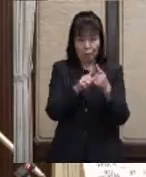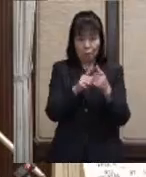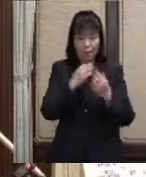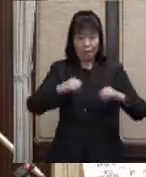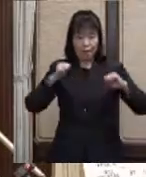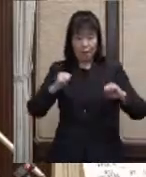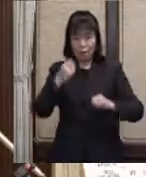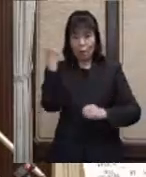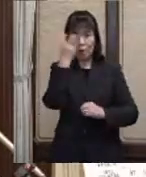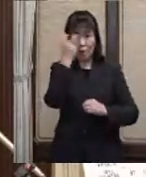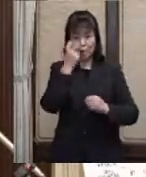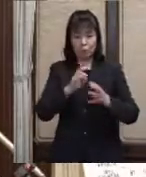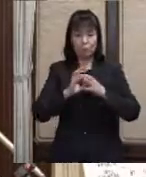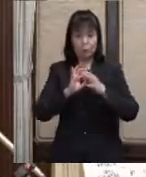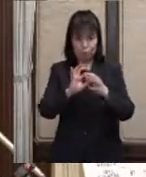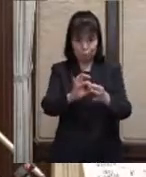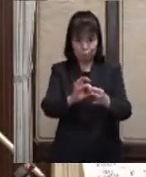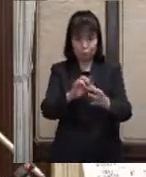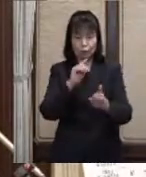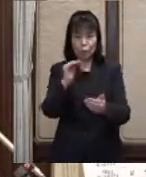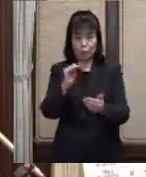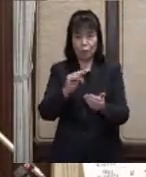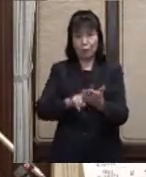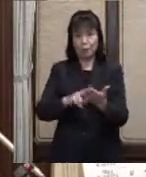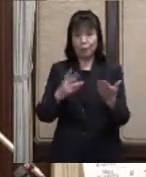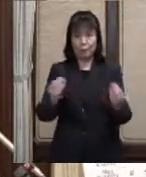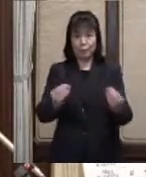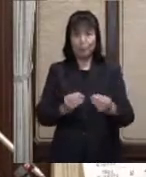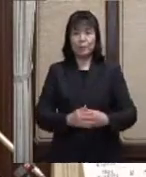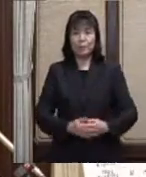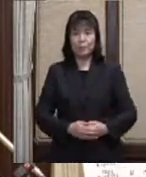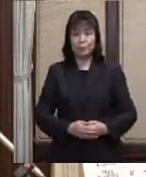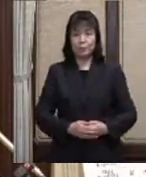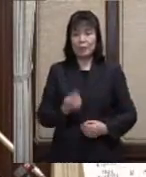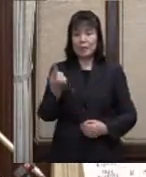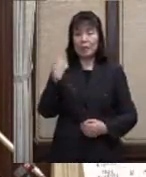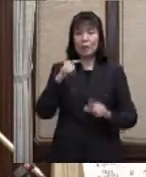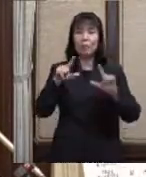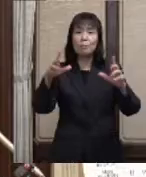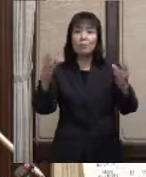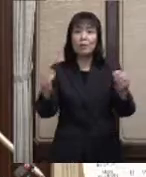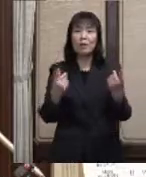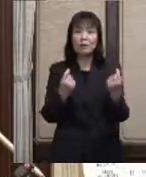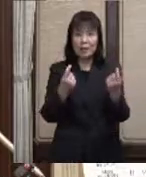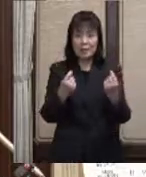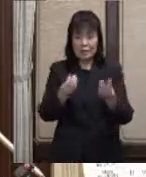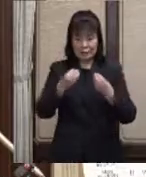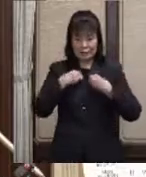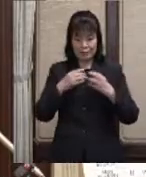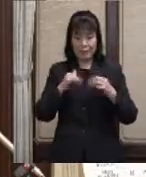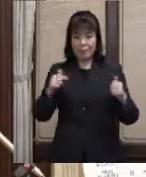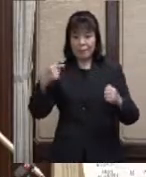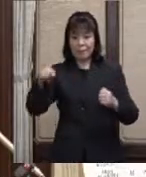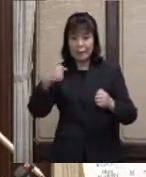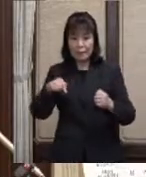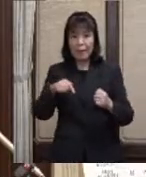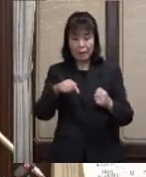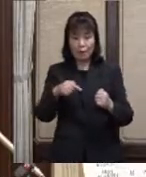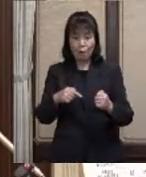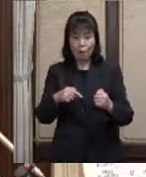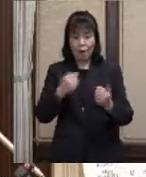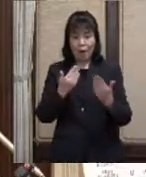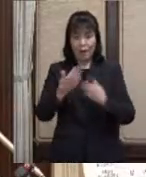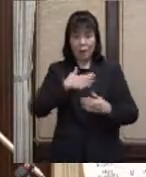健康観察を行うこととしています。昨日申し上げましたように、感染した教員の陽性判明